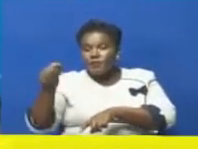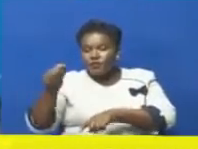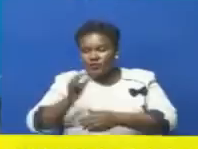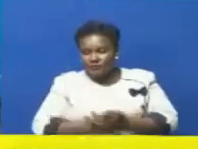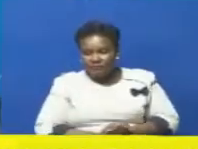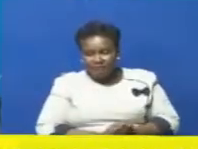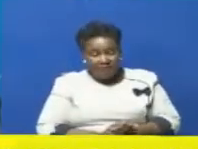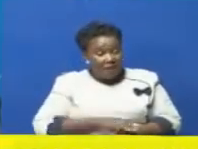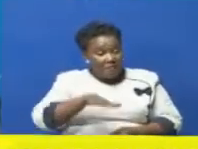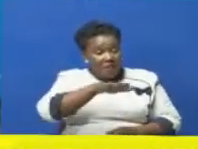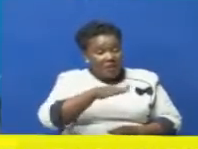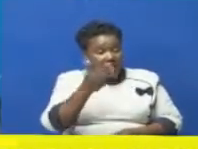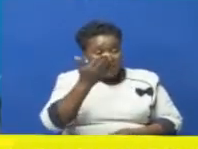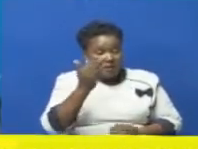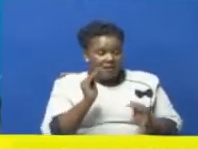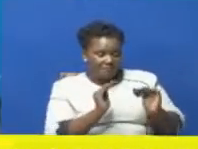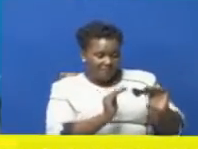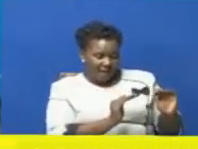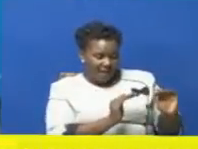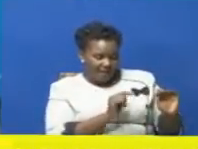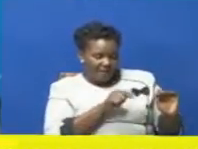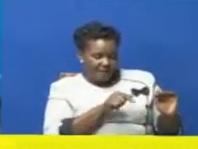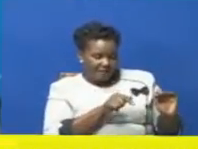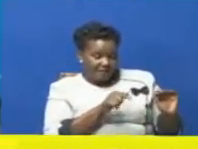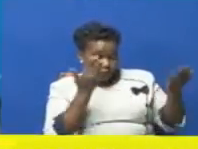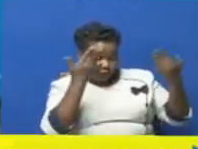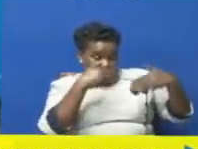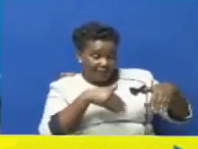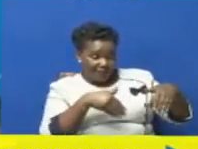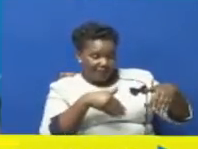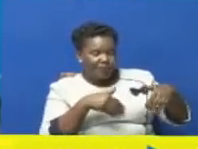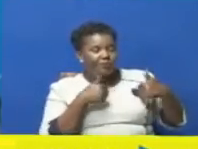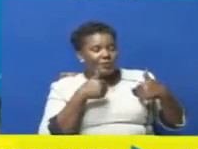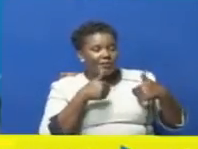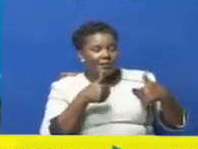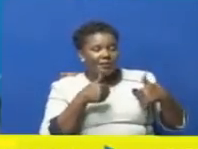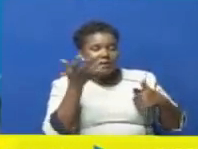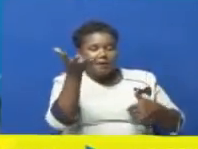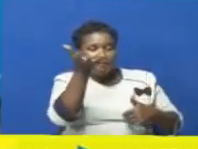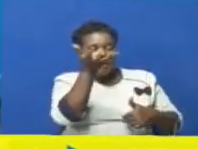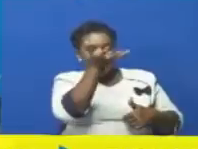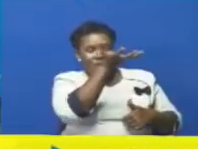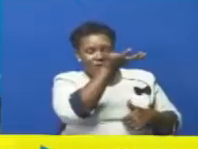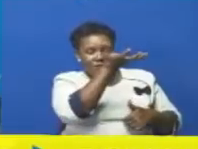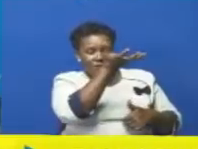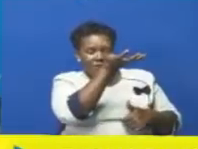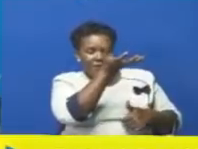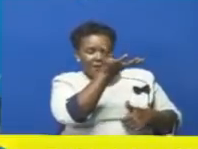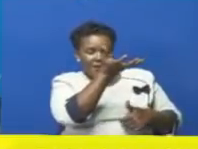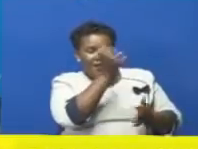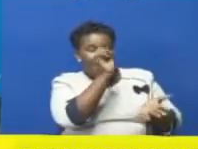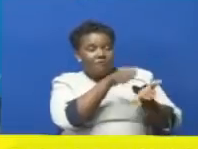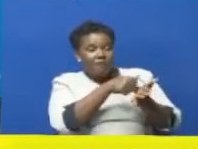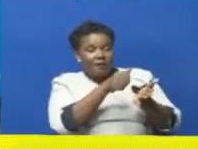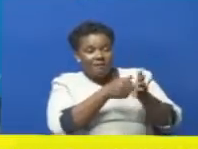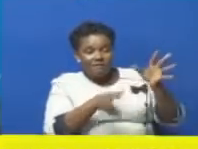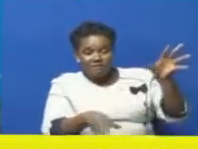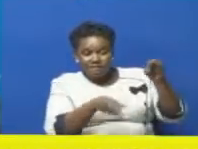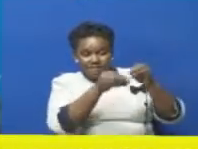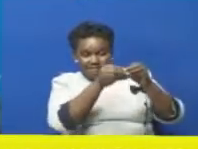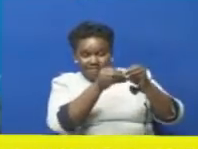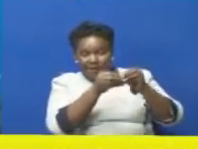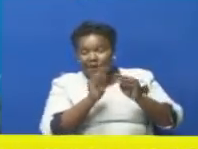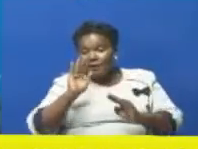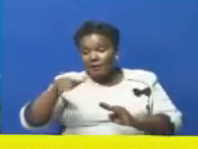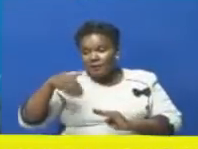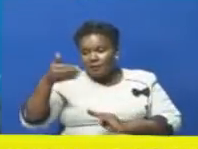machache. Maeneo mengine ya nchi yetu yaliyosalia kwa usiku wa leo yanatarajiwa kuwa na hali ya mawingu kiasi na yenye ukavu kwa ujumla. Na